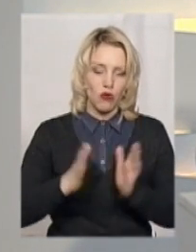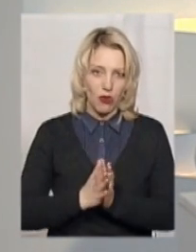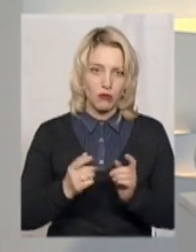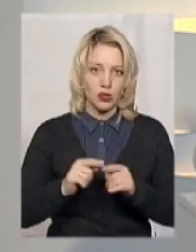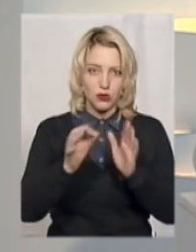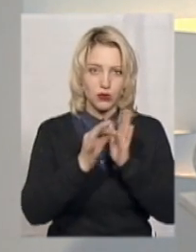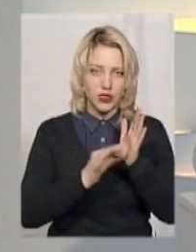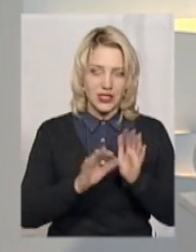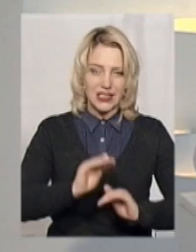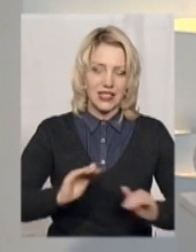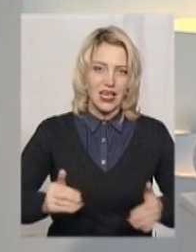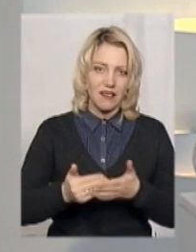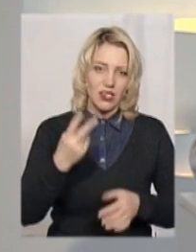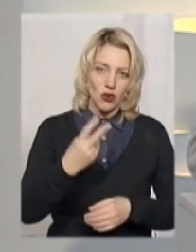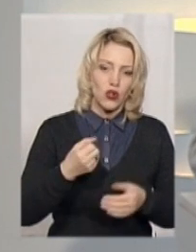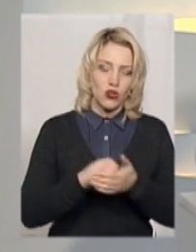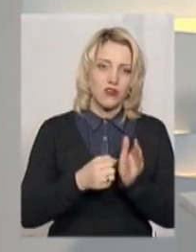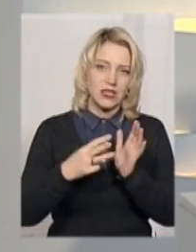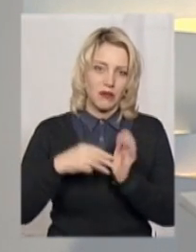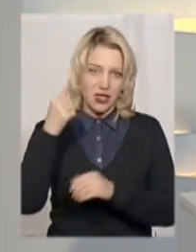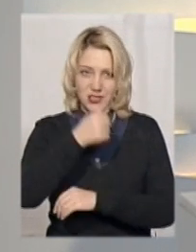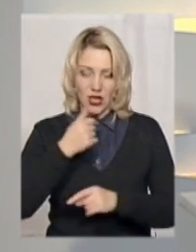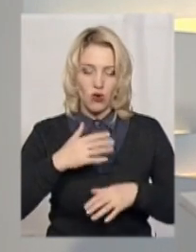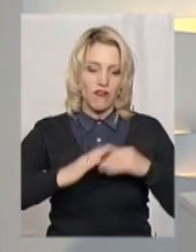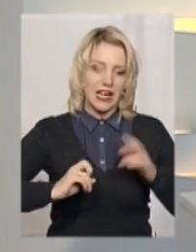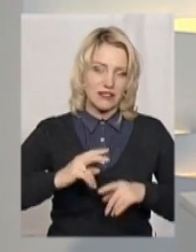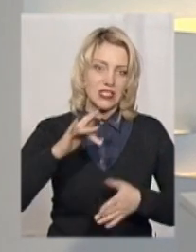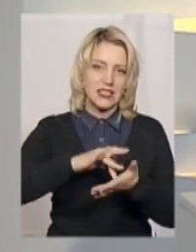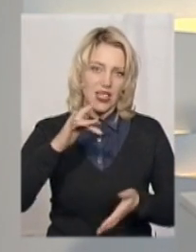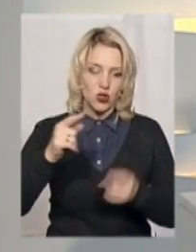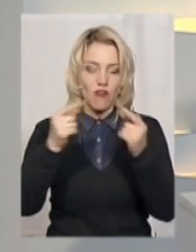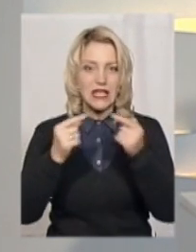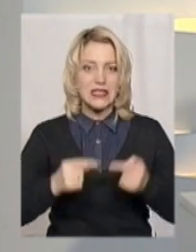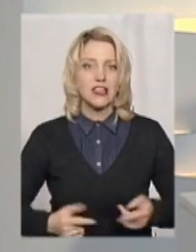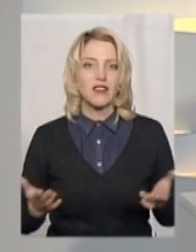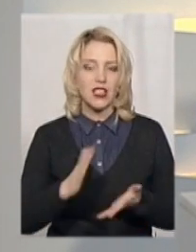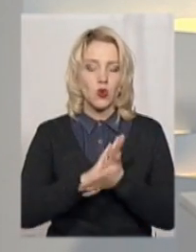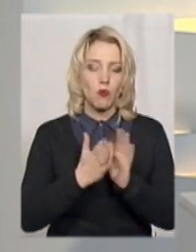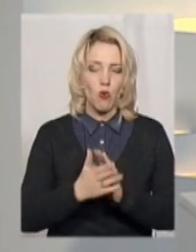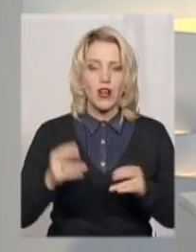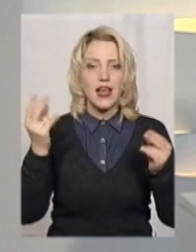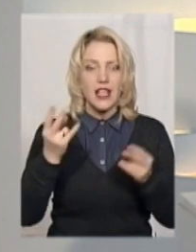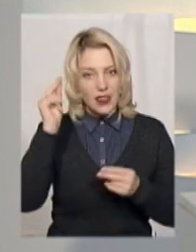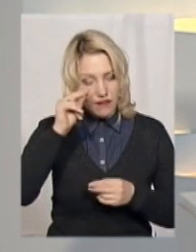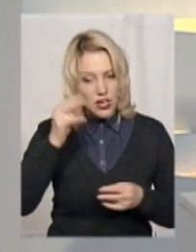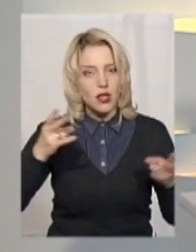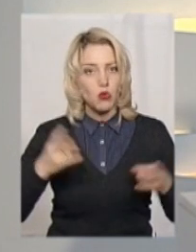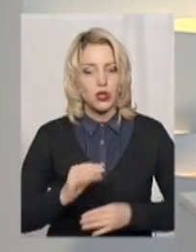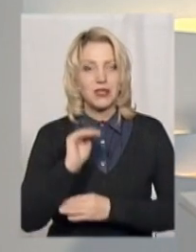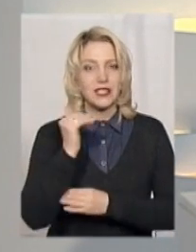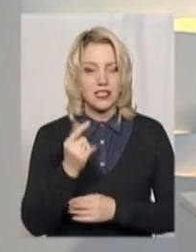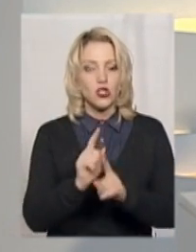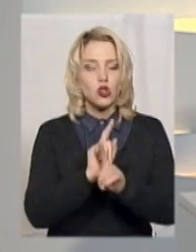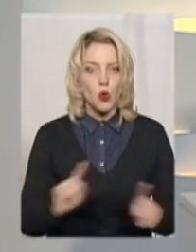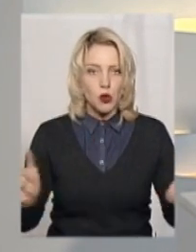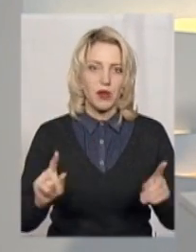розвитку дітей віком від 2 до 18 років. Фахівці центру визначають, яких умов навчання потребує дитина з